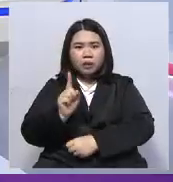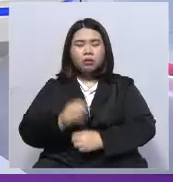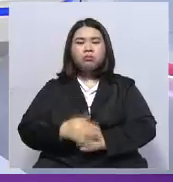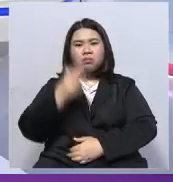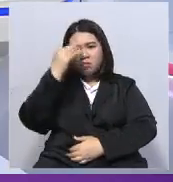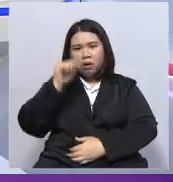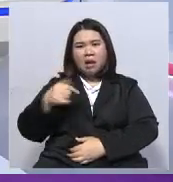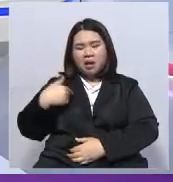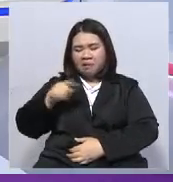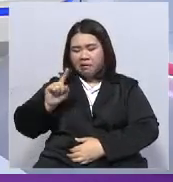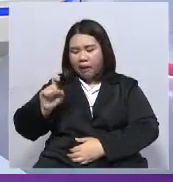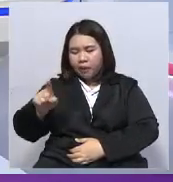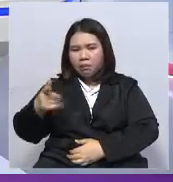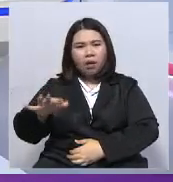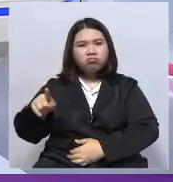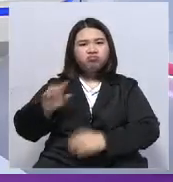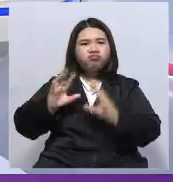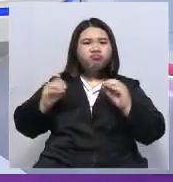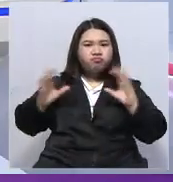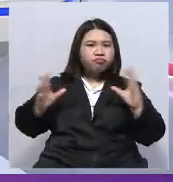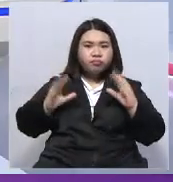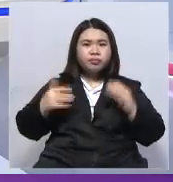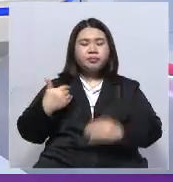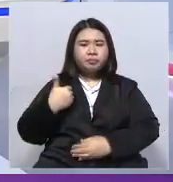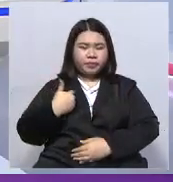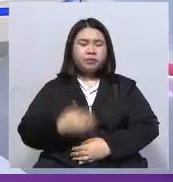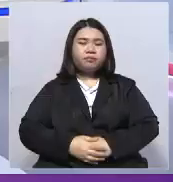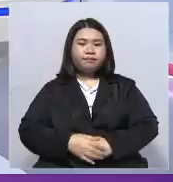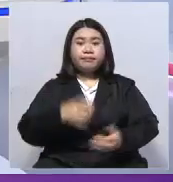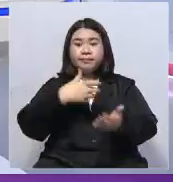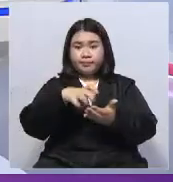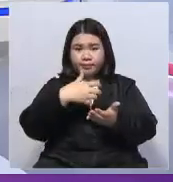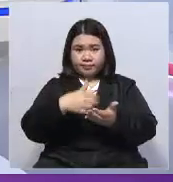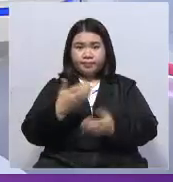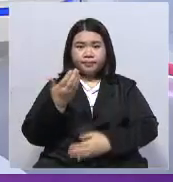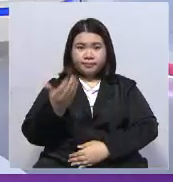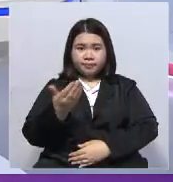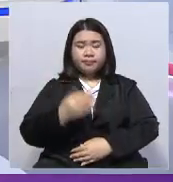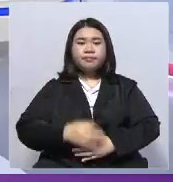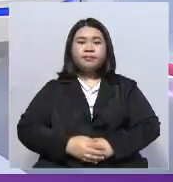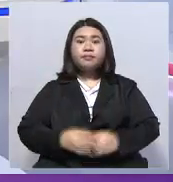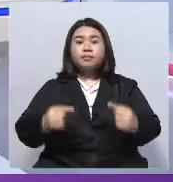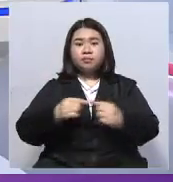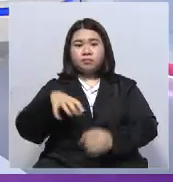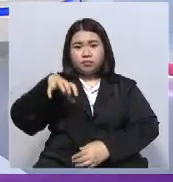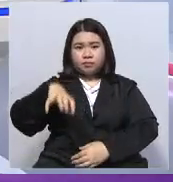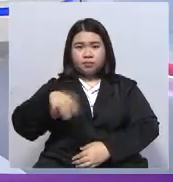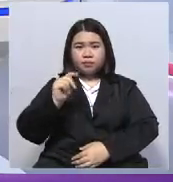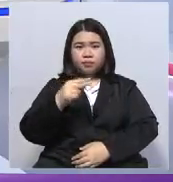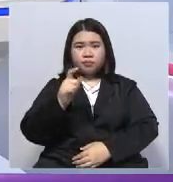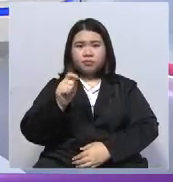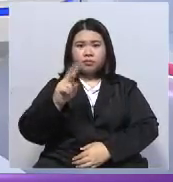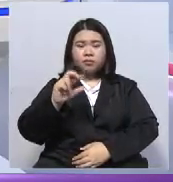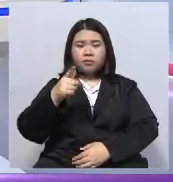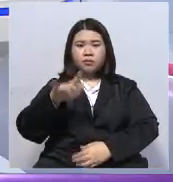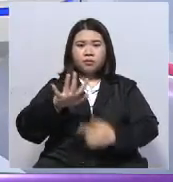องหายังคงให้การปฏิเสธทุกข้อกล่าวหานะคะติดตามรายละเอียดจากคุณณัฐฐาพรนิพนธ์ศักดิ์รายงานมาจากสถานีตำรวจภูธรทองผา